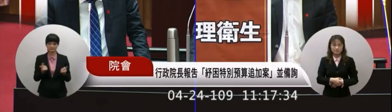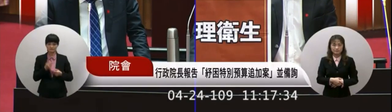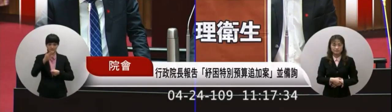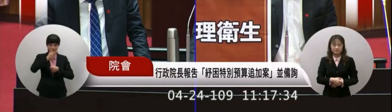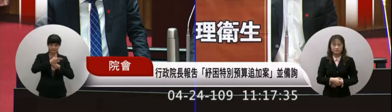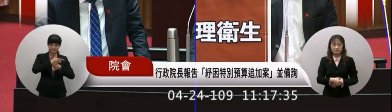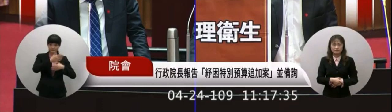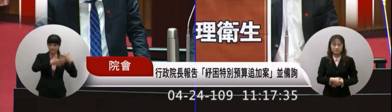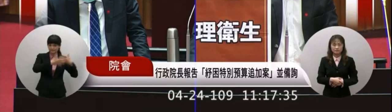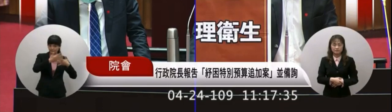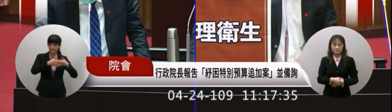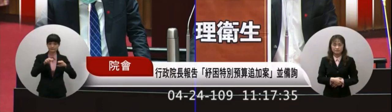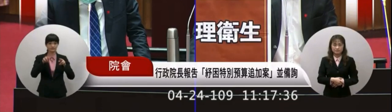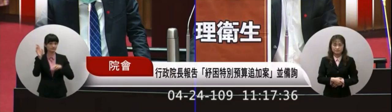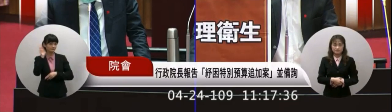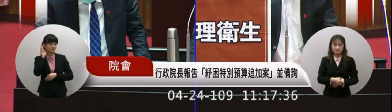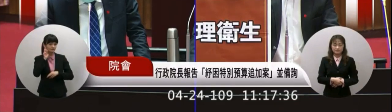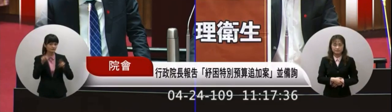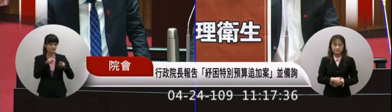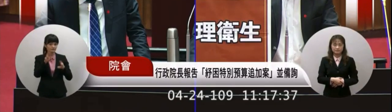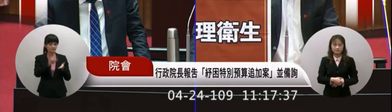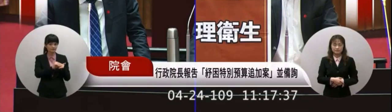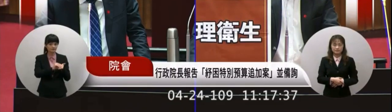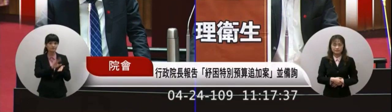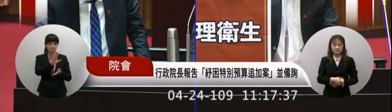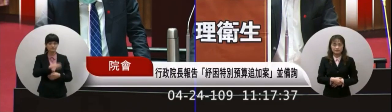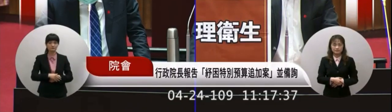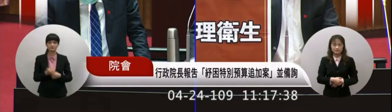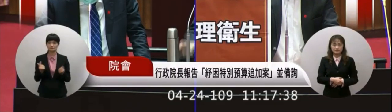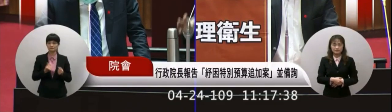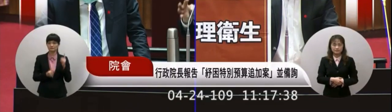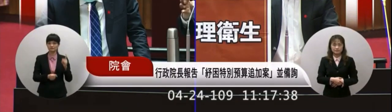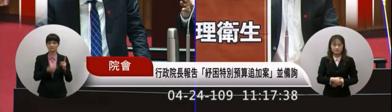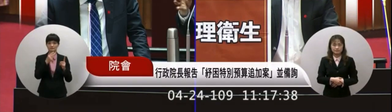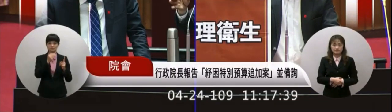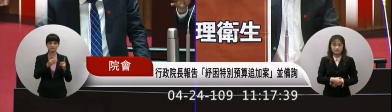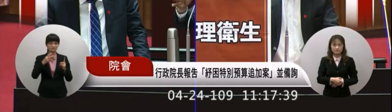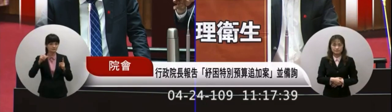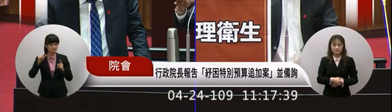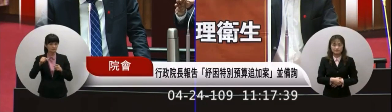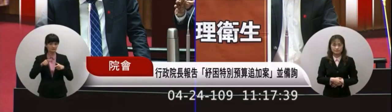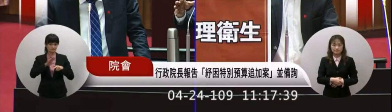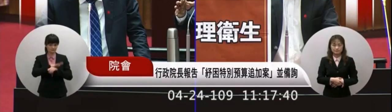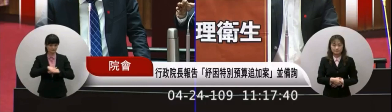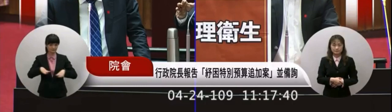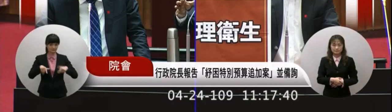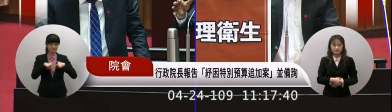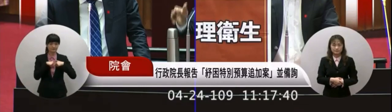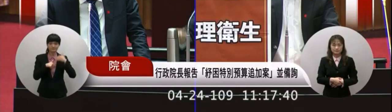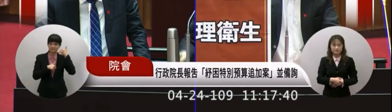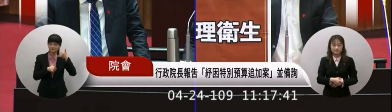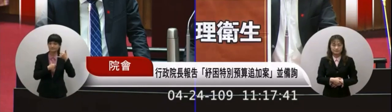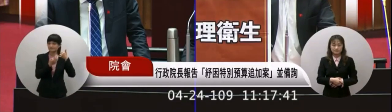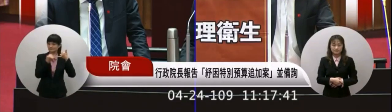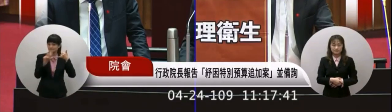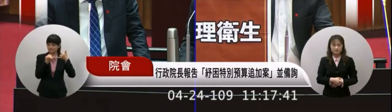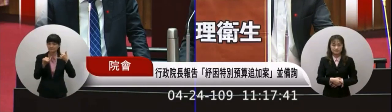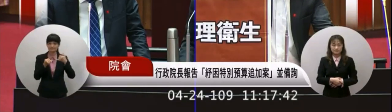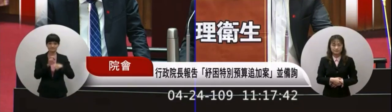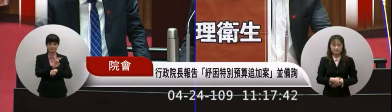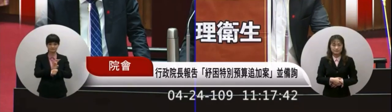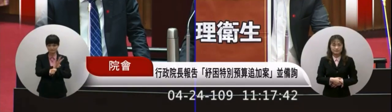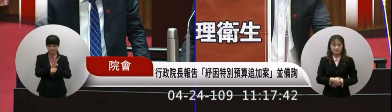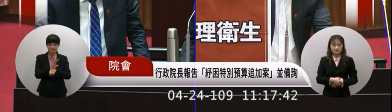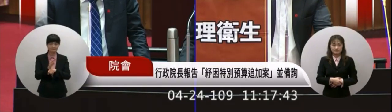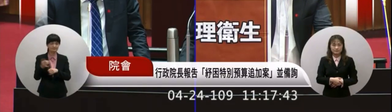录音。包括1925的安心专线，来当提供14点钟的服务，给所有的民众也是好，